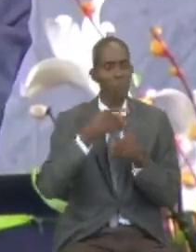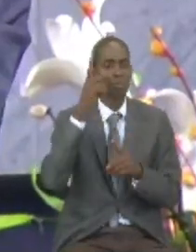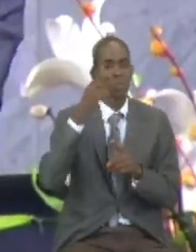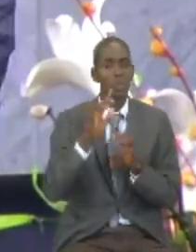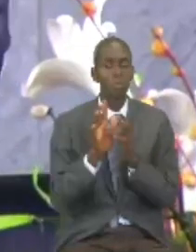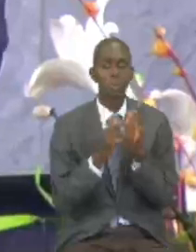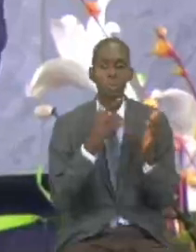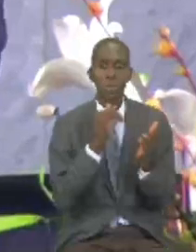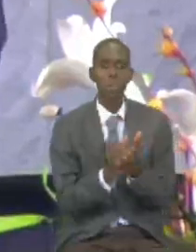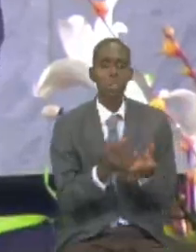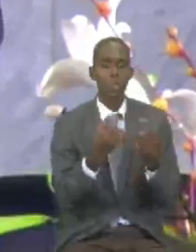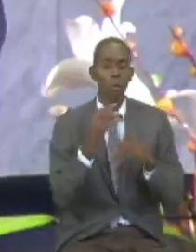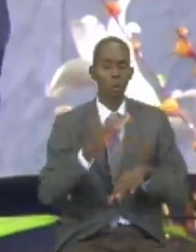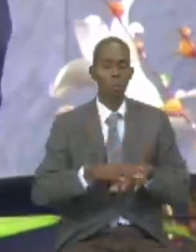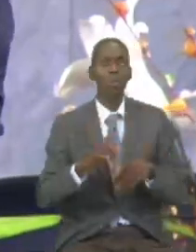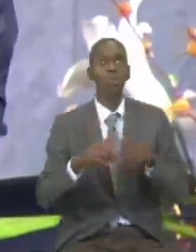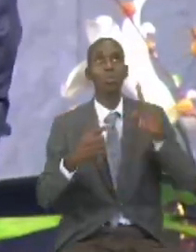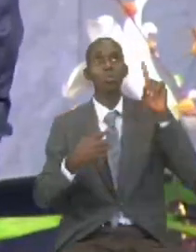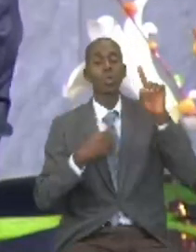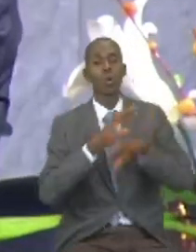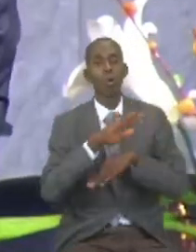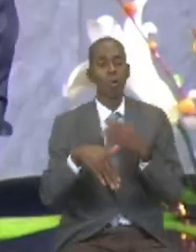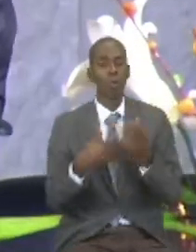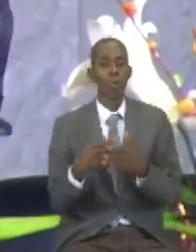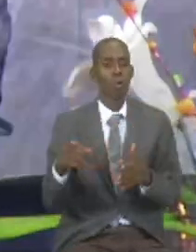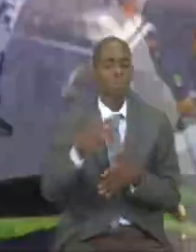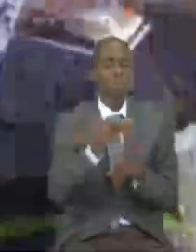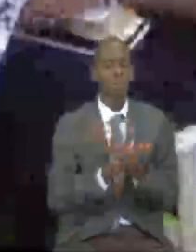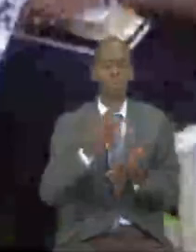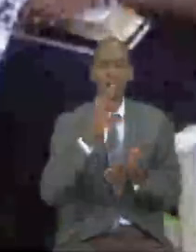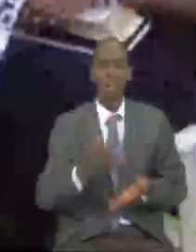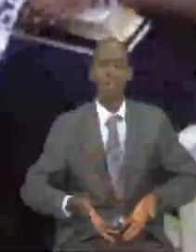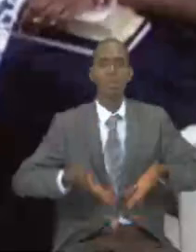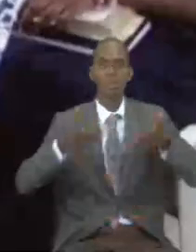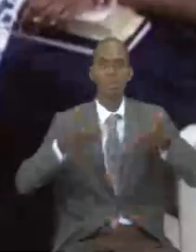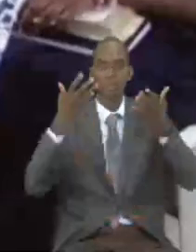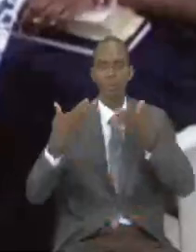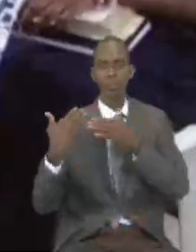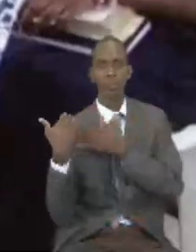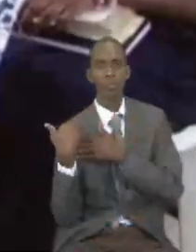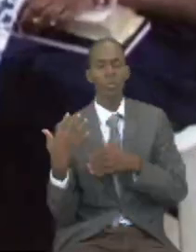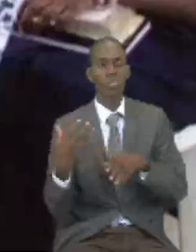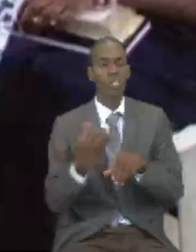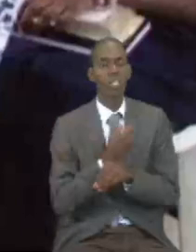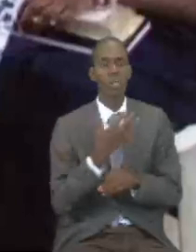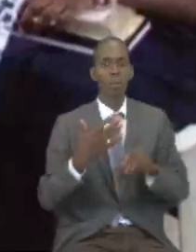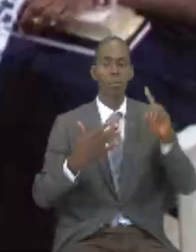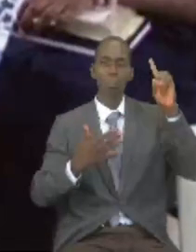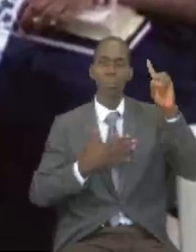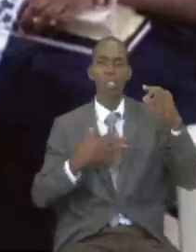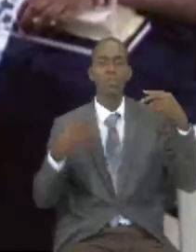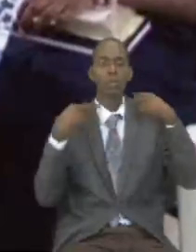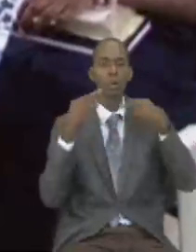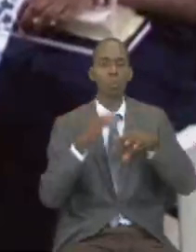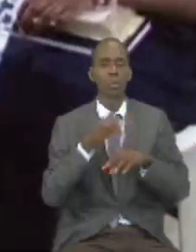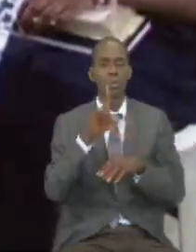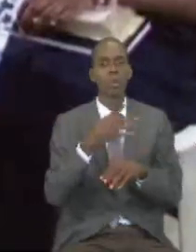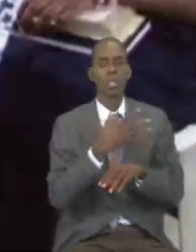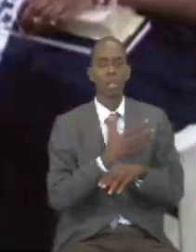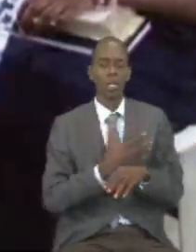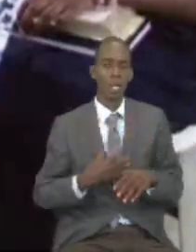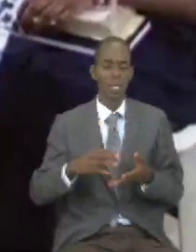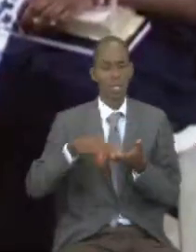êtes fatigués, chargés, je vous donnerai du repos. Que prenez-moi je sur vous. Et recevez mes instructions. Peux-tu dire que tu